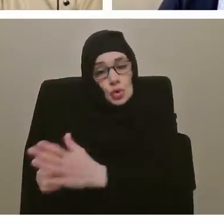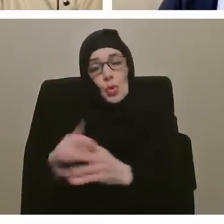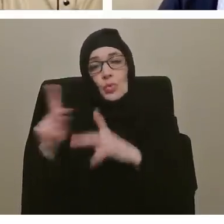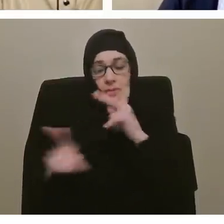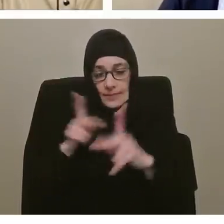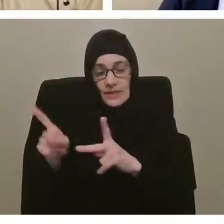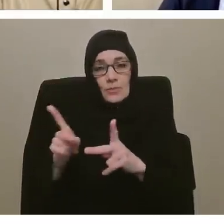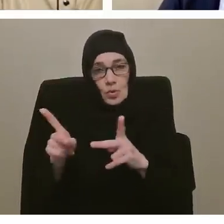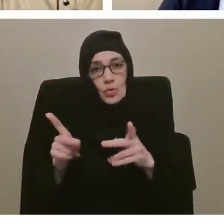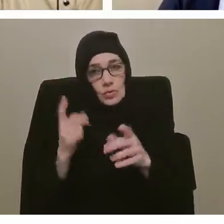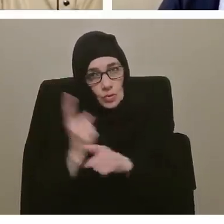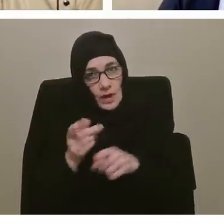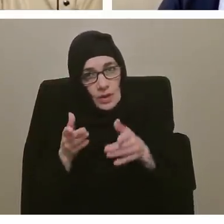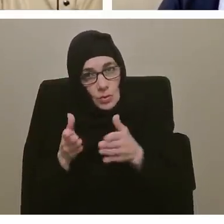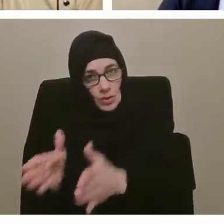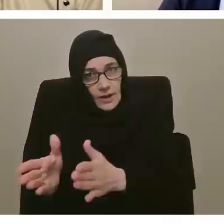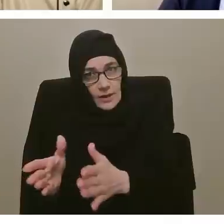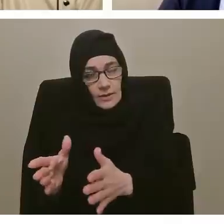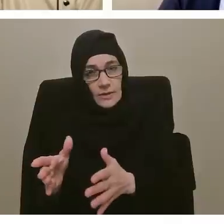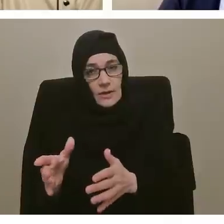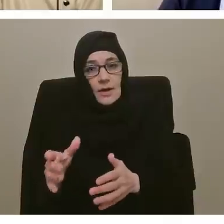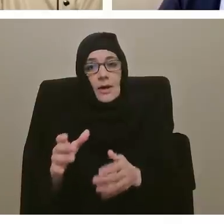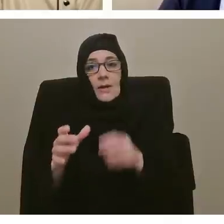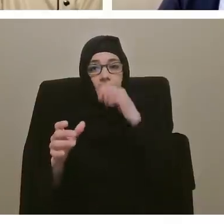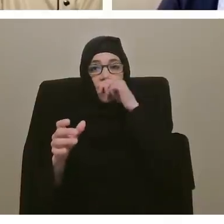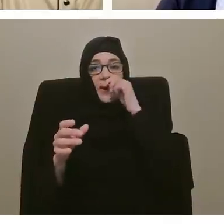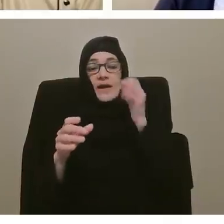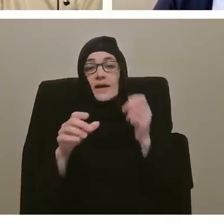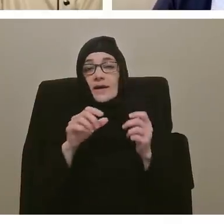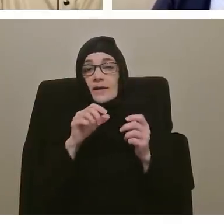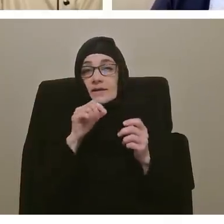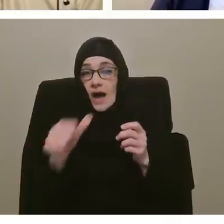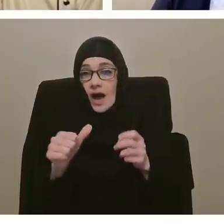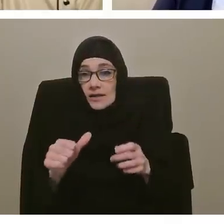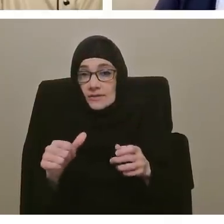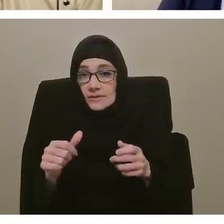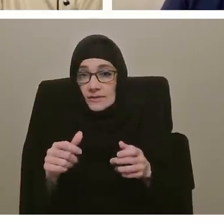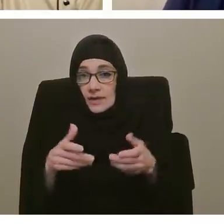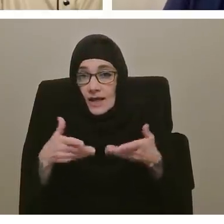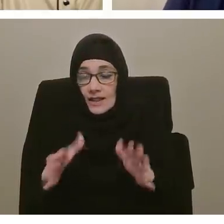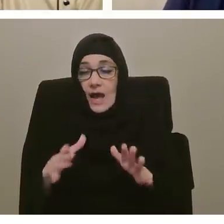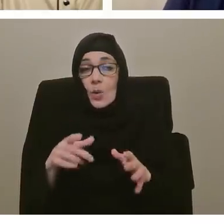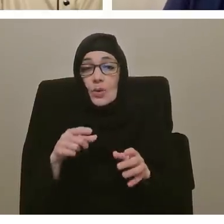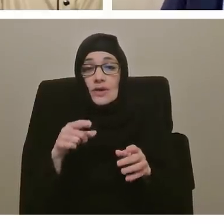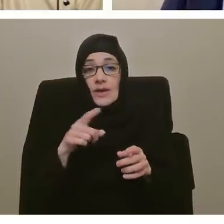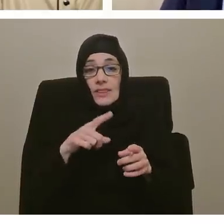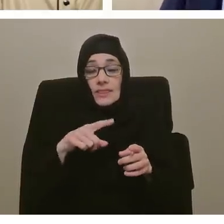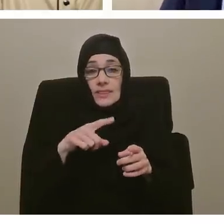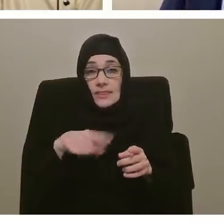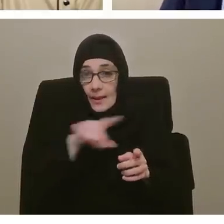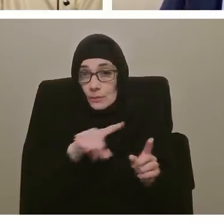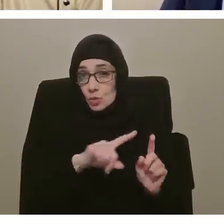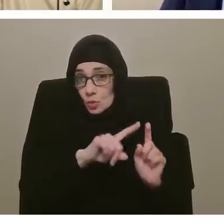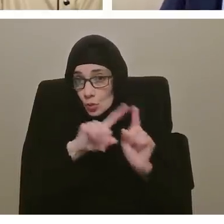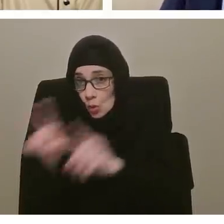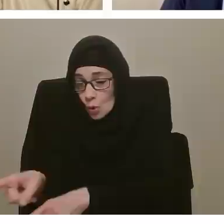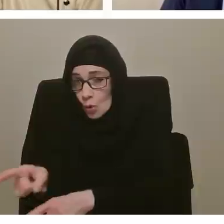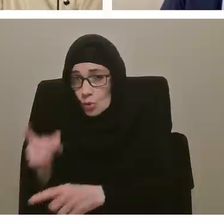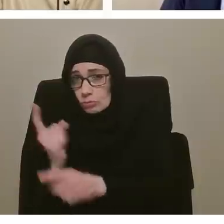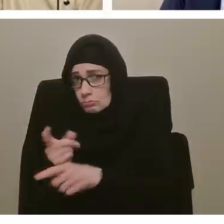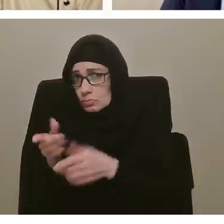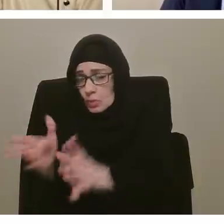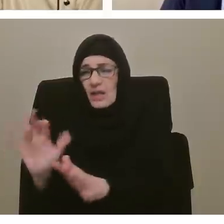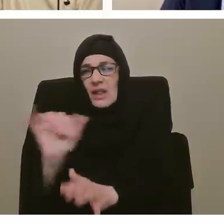Not enabling them to go the way. As we know, Abu Talib, إِنَّكَ لَا تَحْدِي مَنْ أَحْبَبْتِ. You know, he didn't even become Muslim. So we see